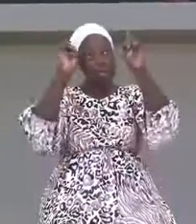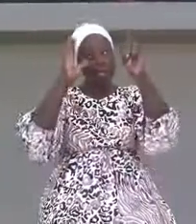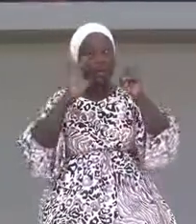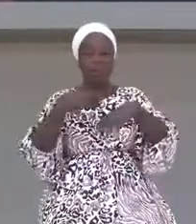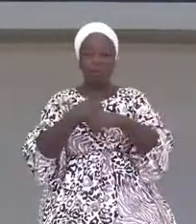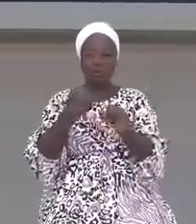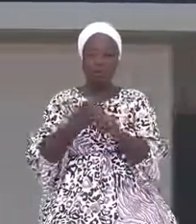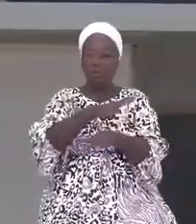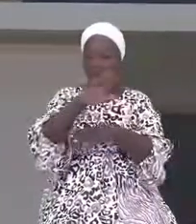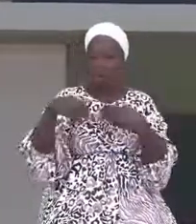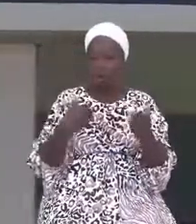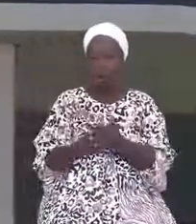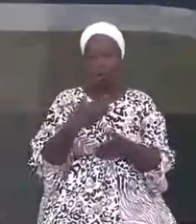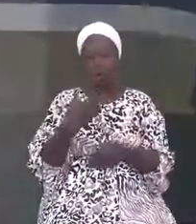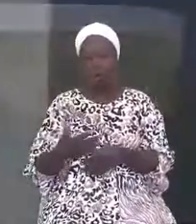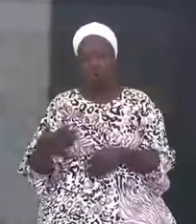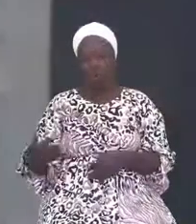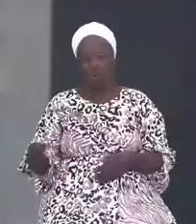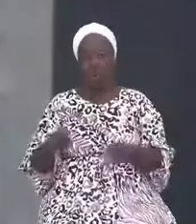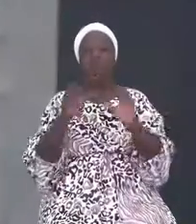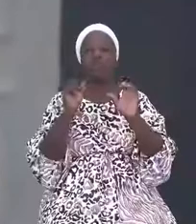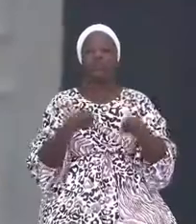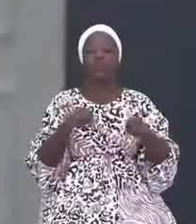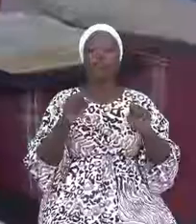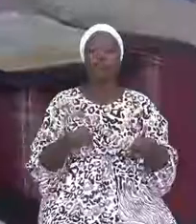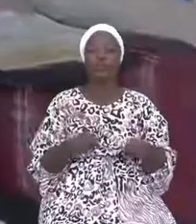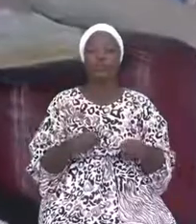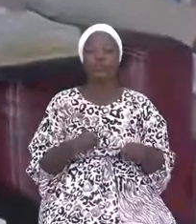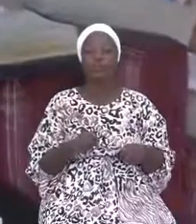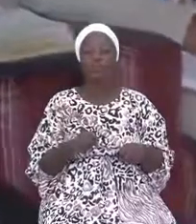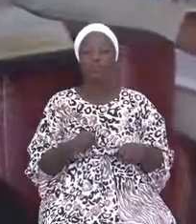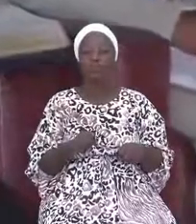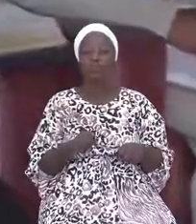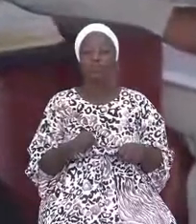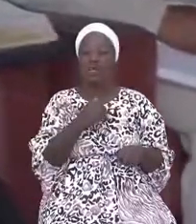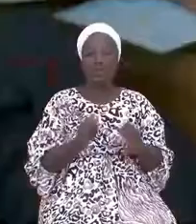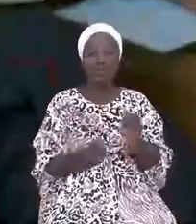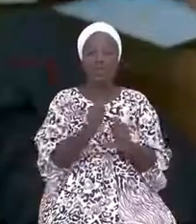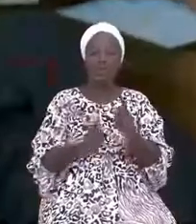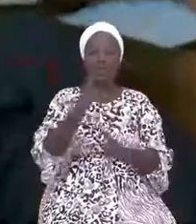il rendra toutes choses possibles. Un plus grand amen.